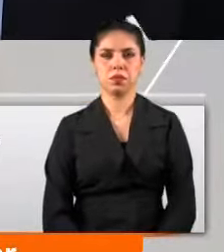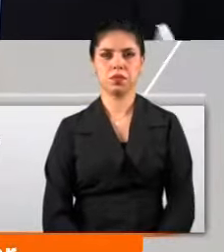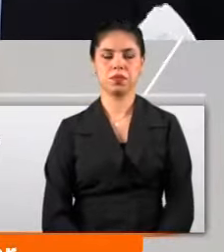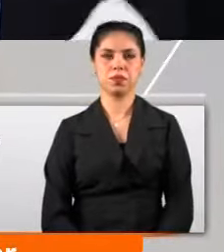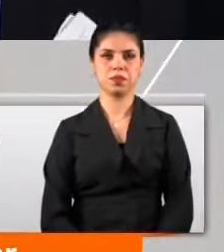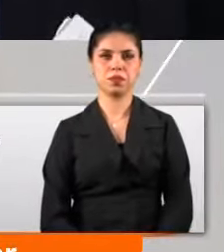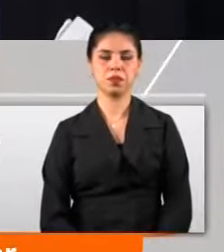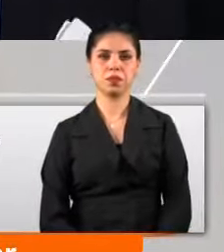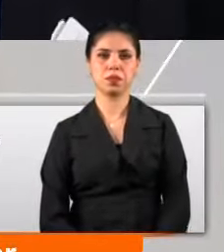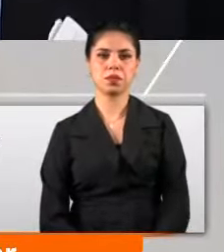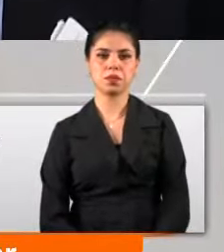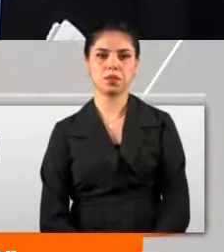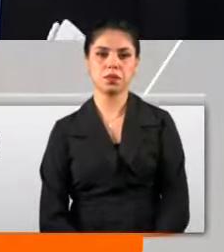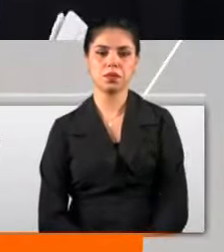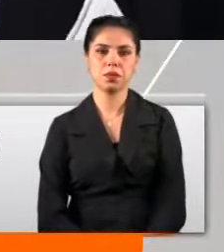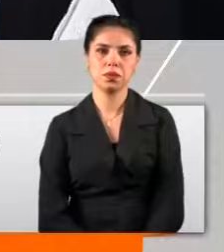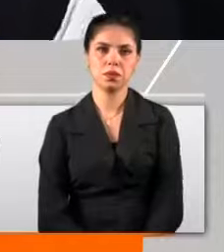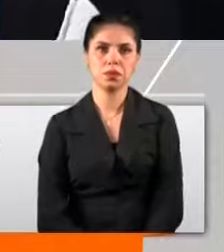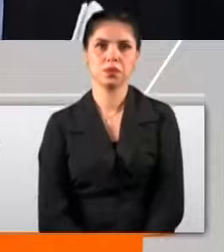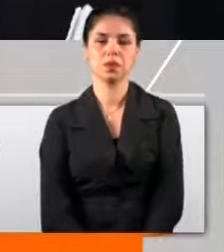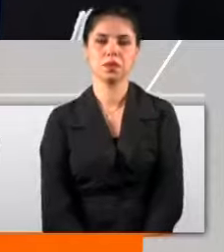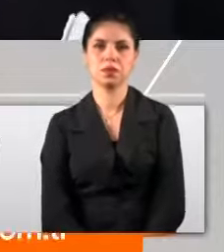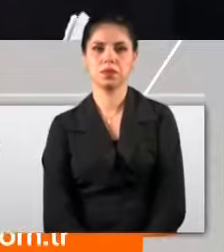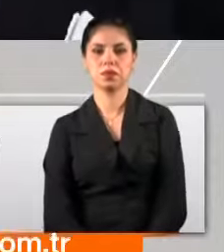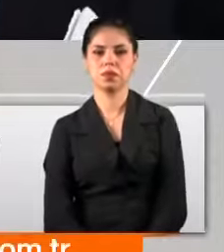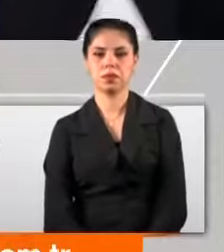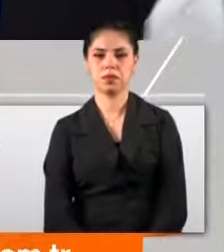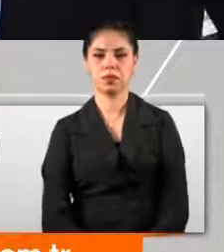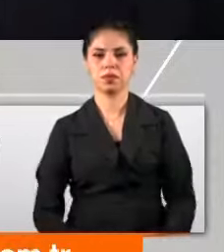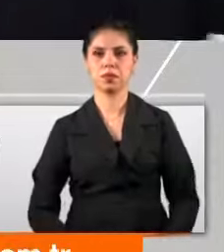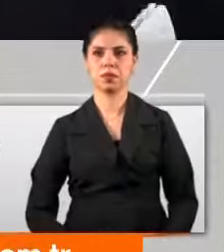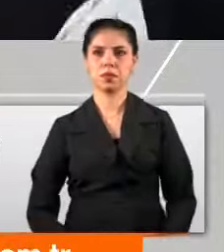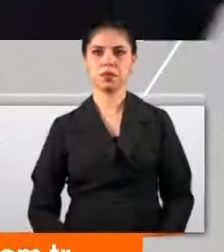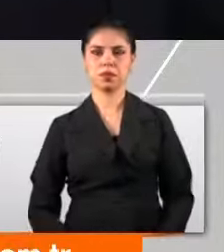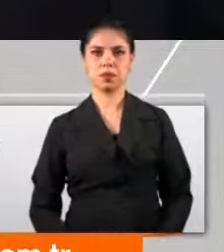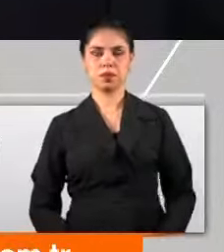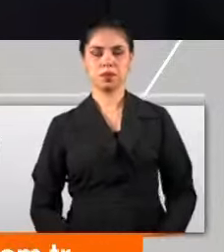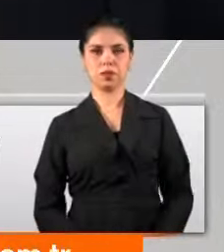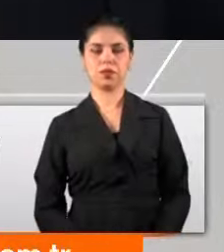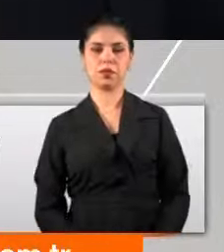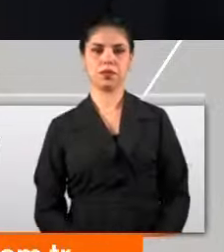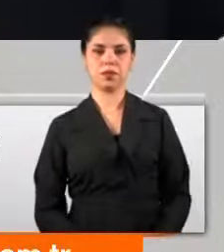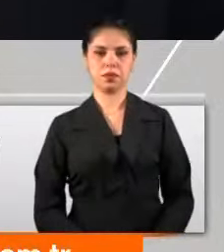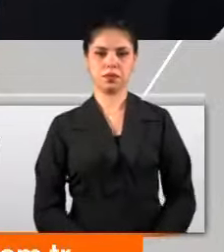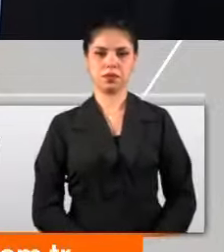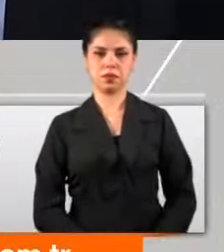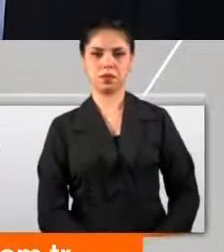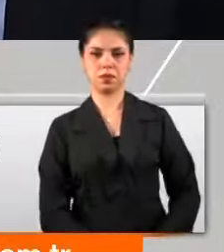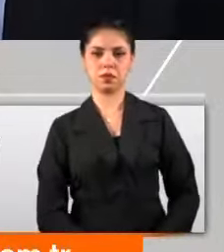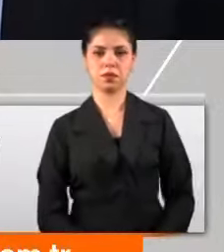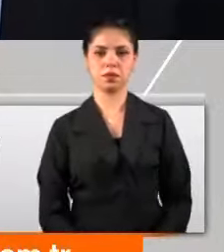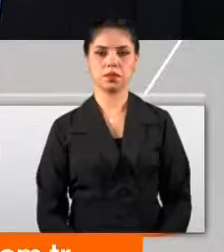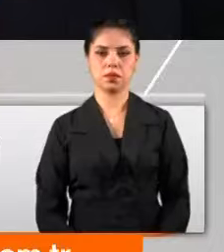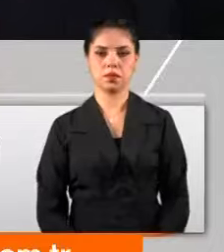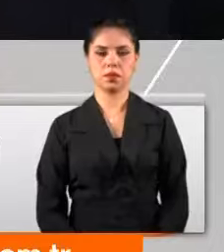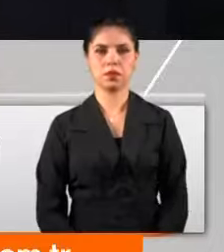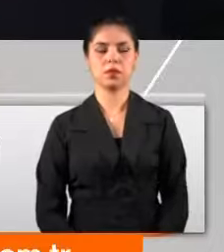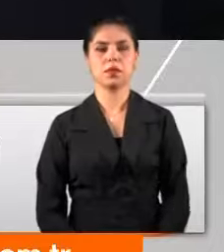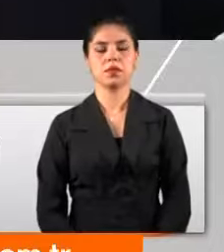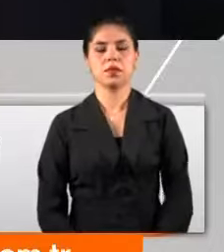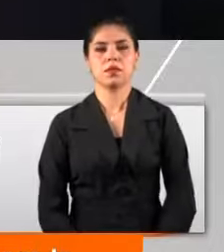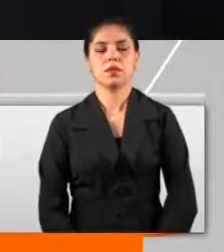baktığımız zaman ne enerjide bir değişim var, ne akaryakıtta bir değişim var, ne de tavukçuların ham maddesi soya. Soya baktığım zaman da son 3 ayda